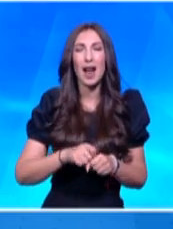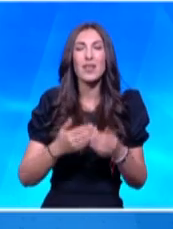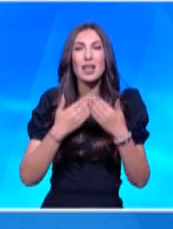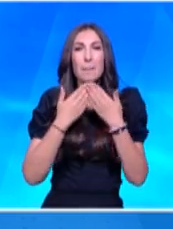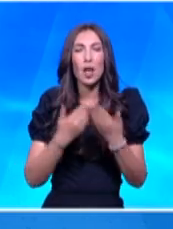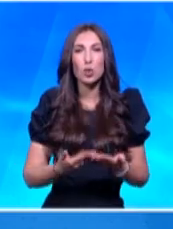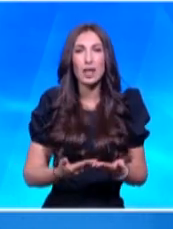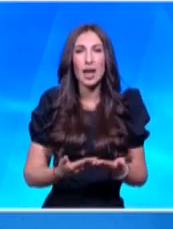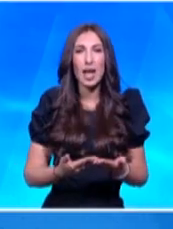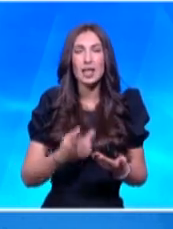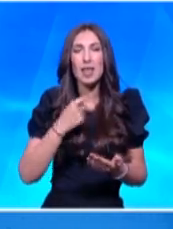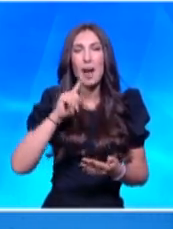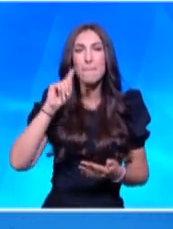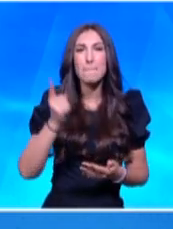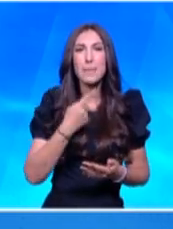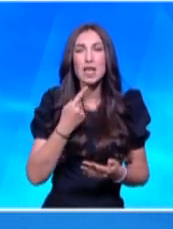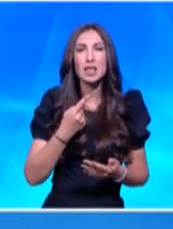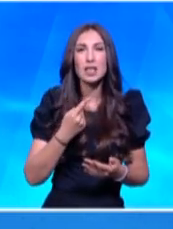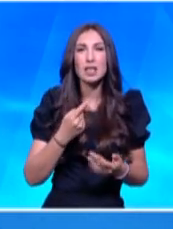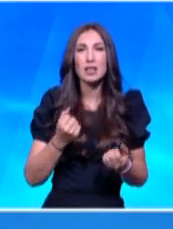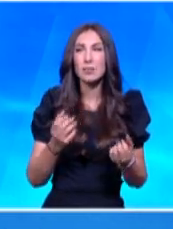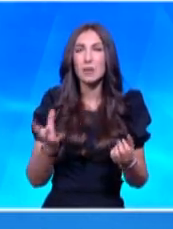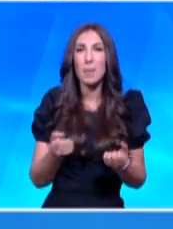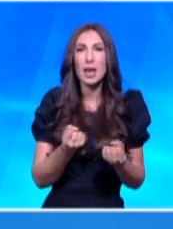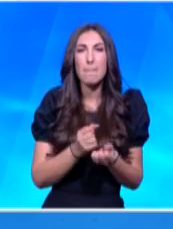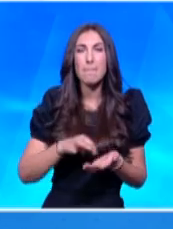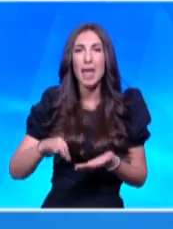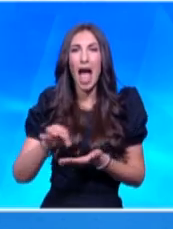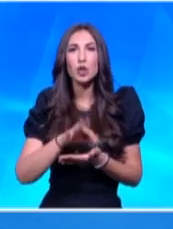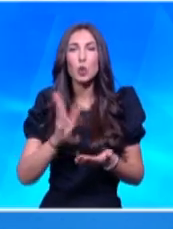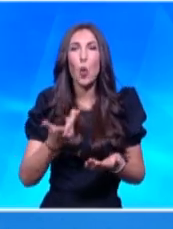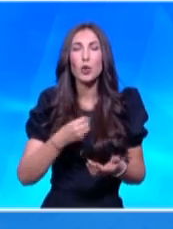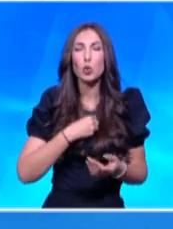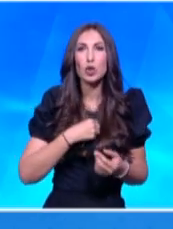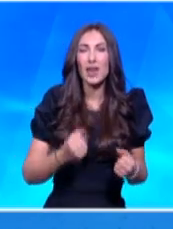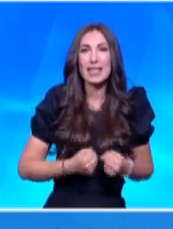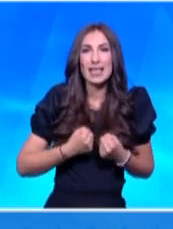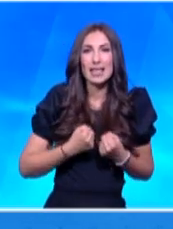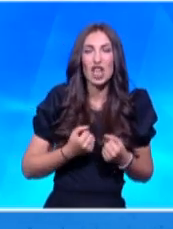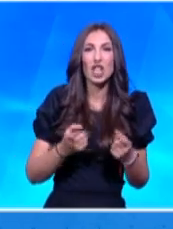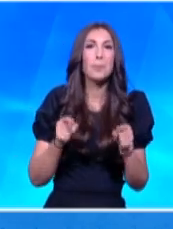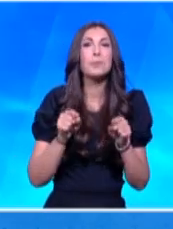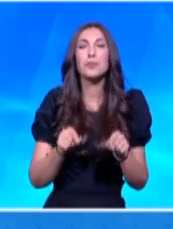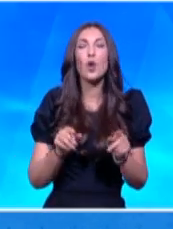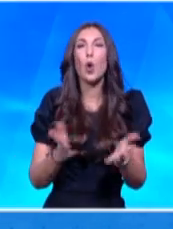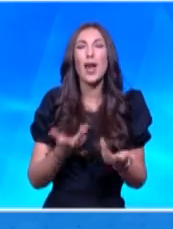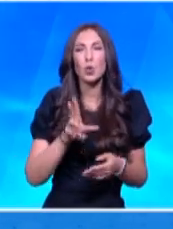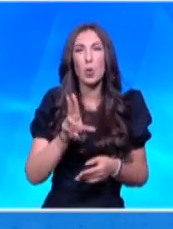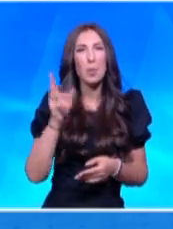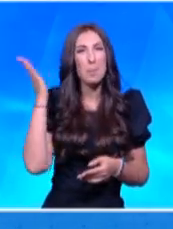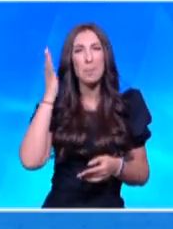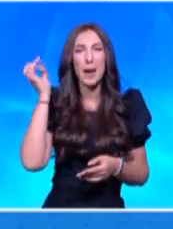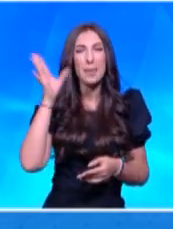на бързата локация на всички от тези, които са се чувствали застрашени. Това, което и господин премиера